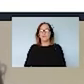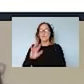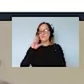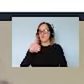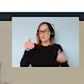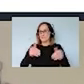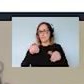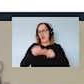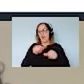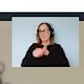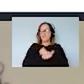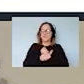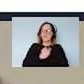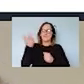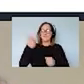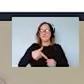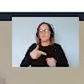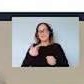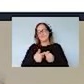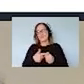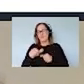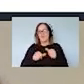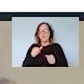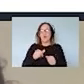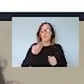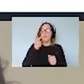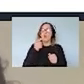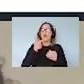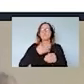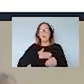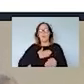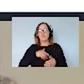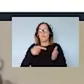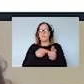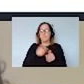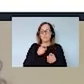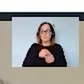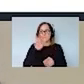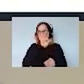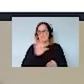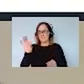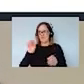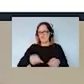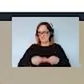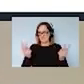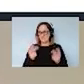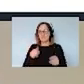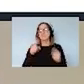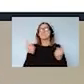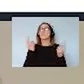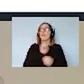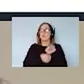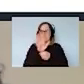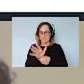dacie 10.10.2020, czyli w drugą sobotę października. Będzie to oczywiście specjalne wydanie, w zależności od sytuacji